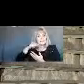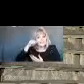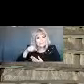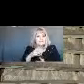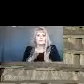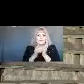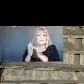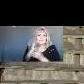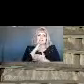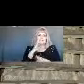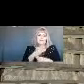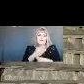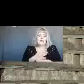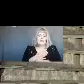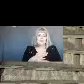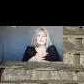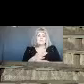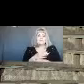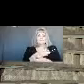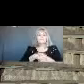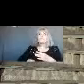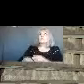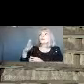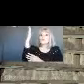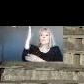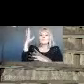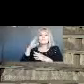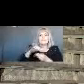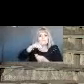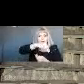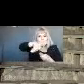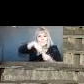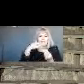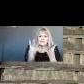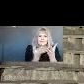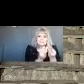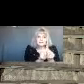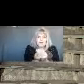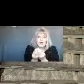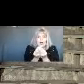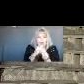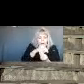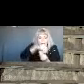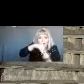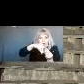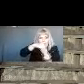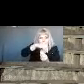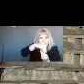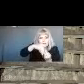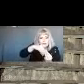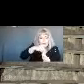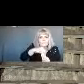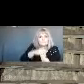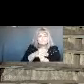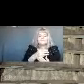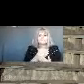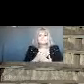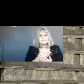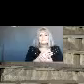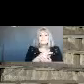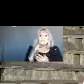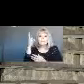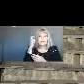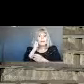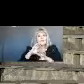Heilige Gees wat Jesus hierdie mense saamvoeg as die Vader se familie. Maar ek wil jou toch nooi, wil jy nie net gesaam nou hoor